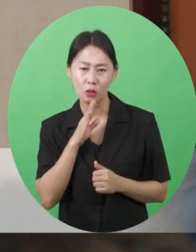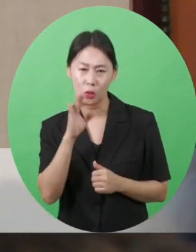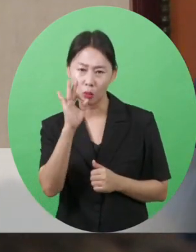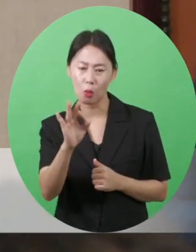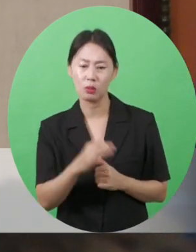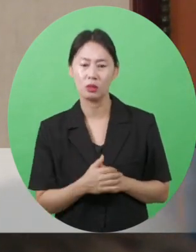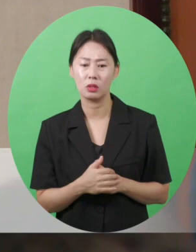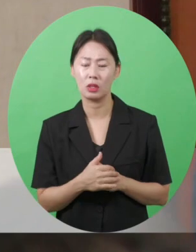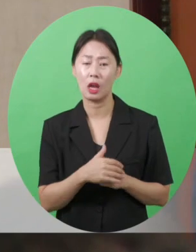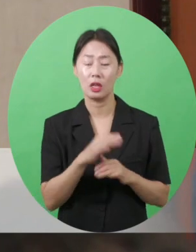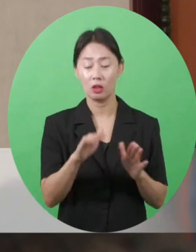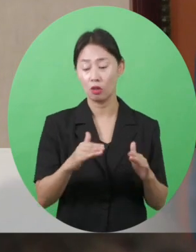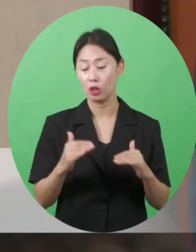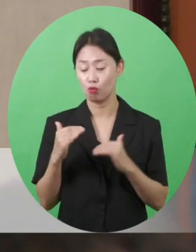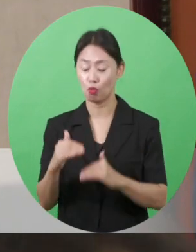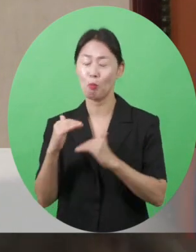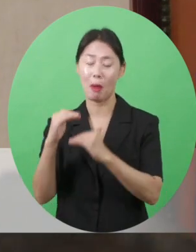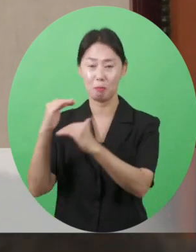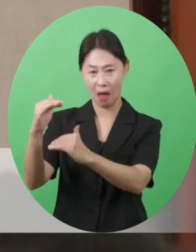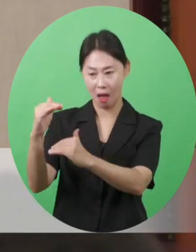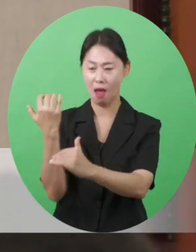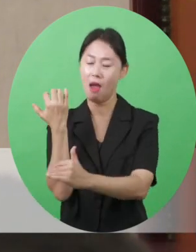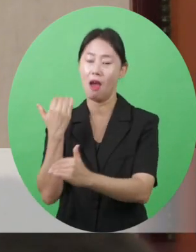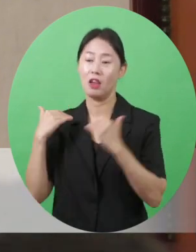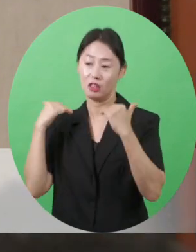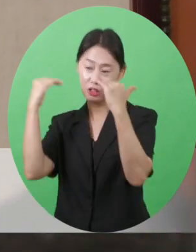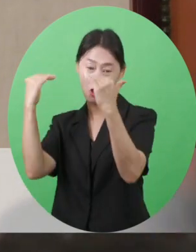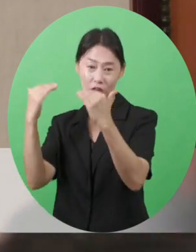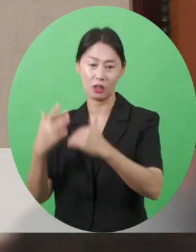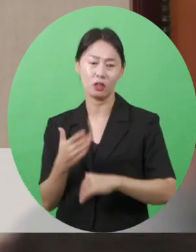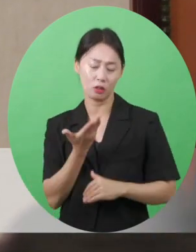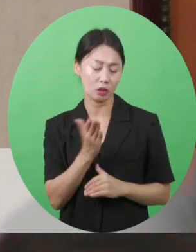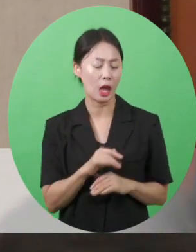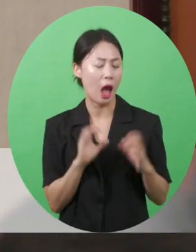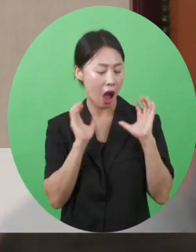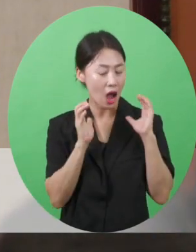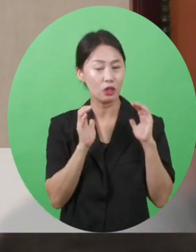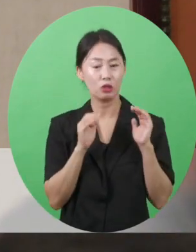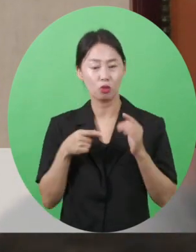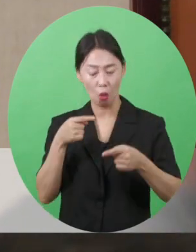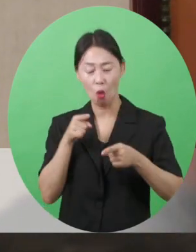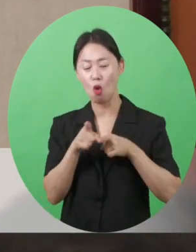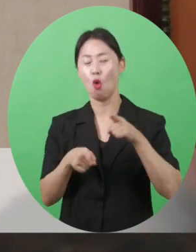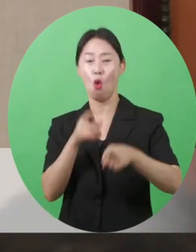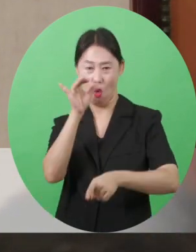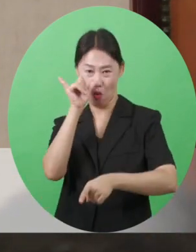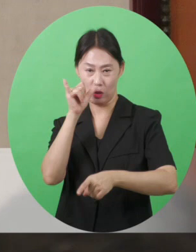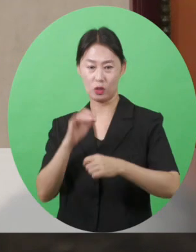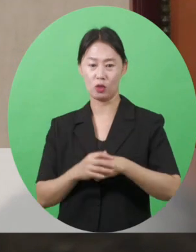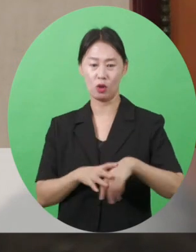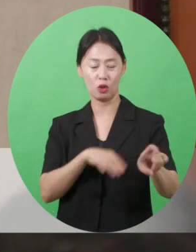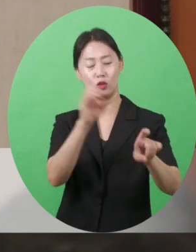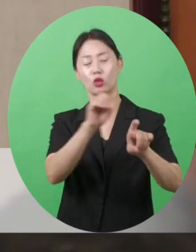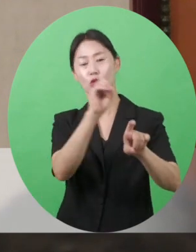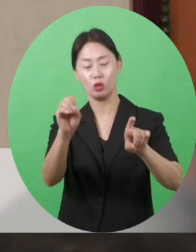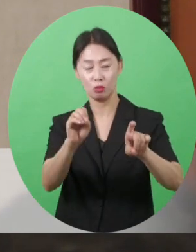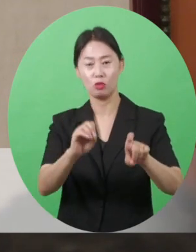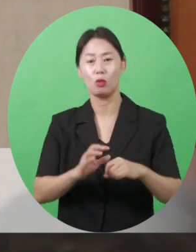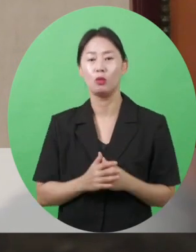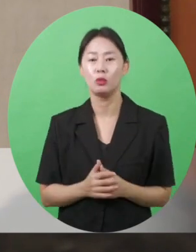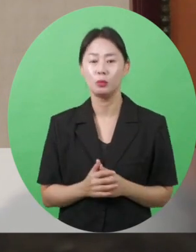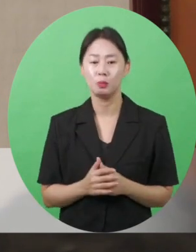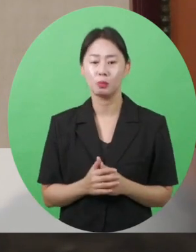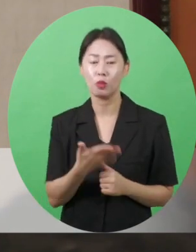주로 성인 중심의 체계인데. 아동 같은 경우도 약 저희 쪽에 접수되어 처리되고 있는 상황들이 약 10%쯤